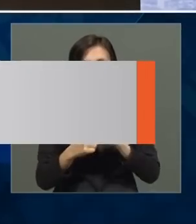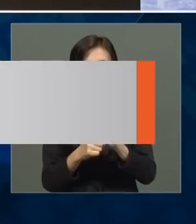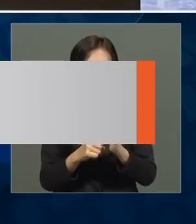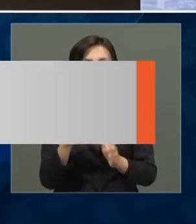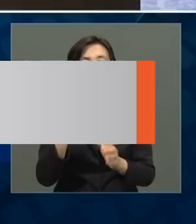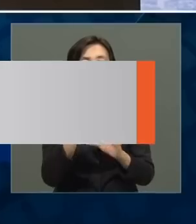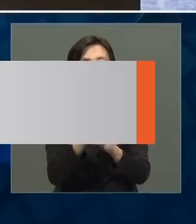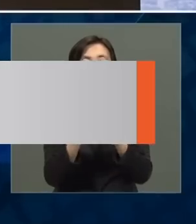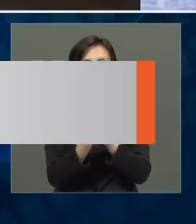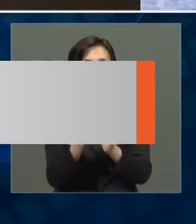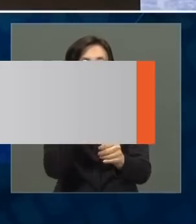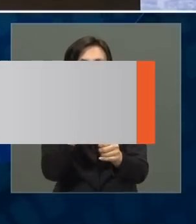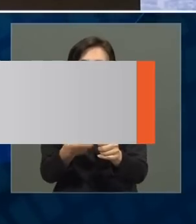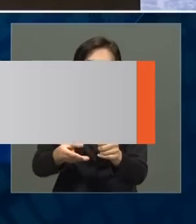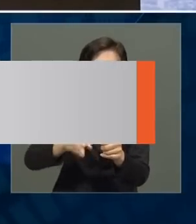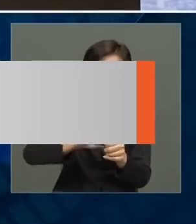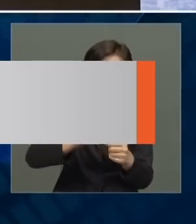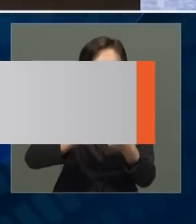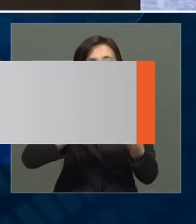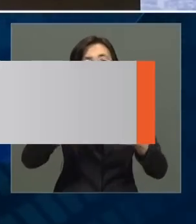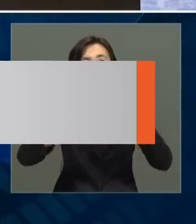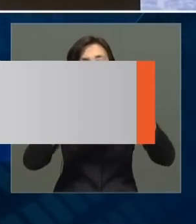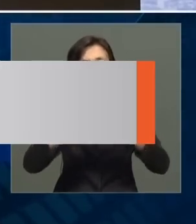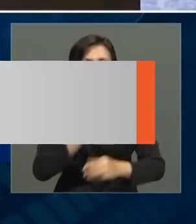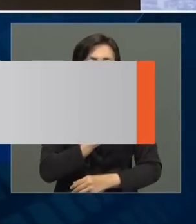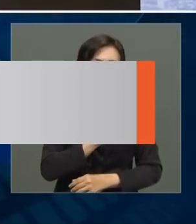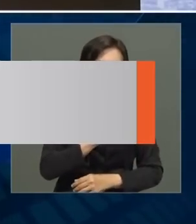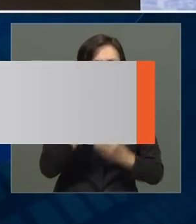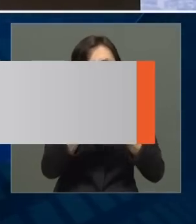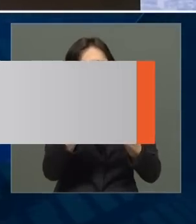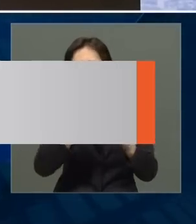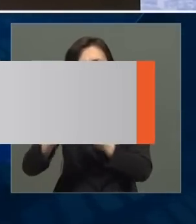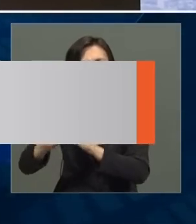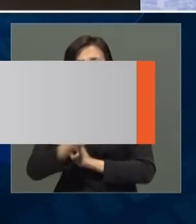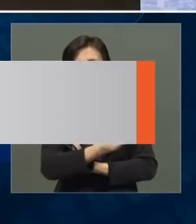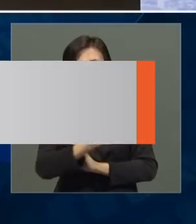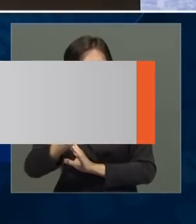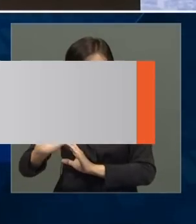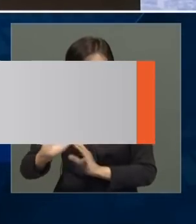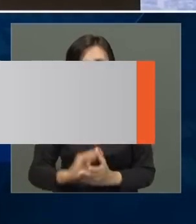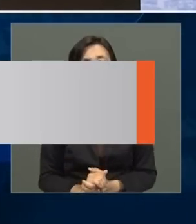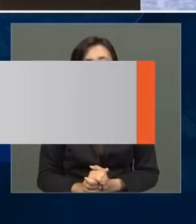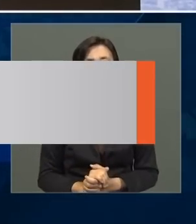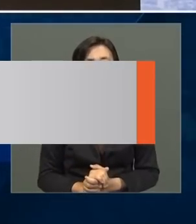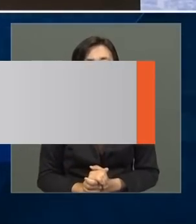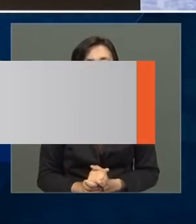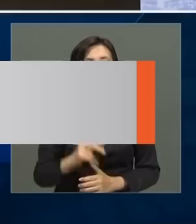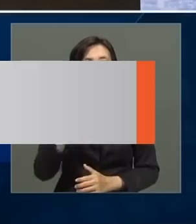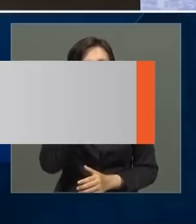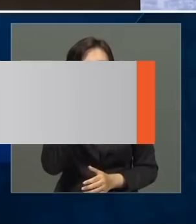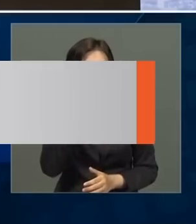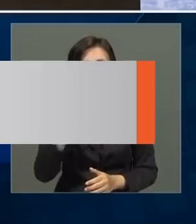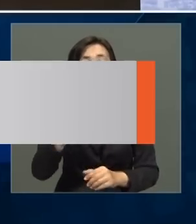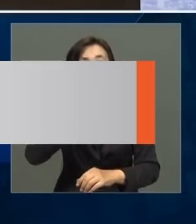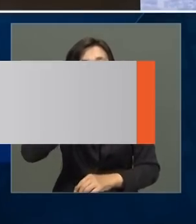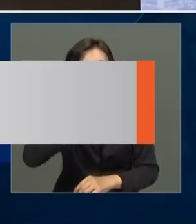สรงน้ำพระหรือว่าการจัดกิจกรรมในแต่ละศาสนาประเพณีที่งดงามนะคะไม่ว่าจะเป็นการรดน้ำดำหัว